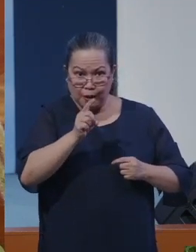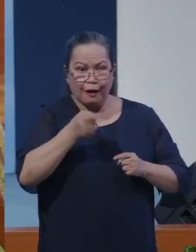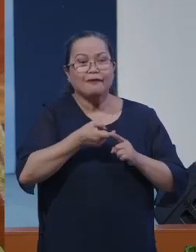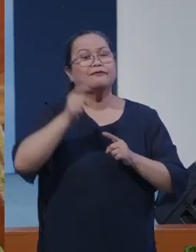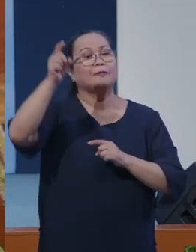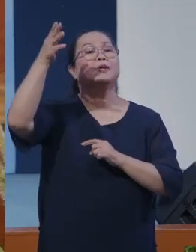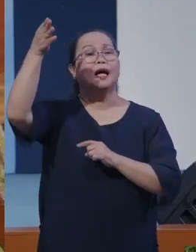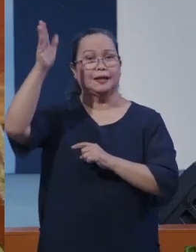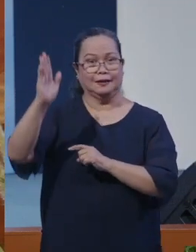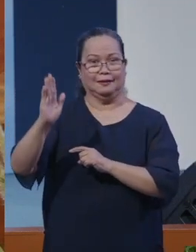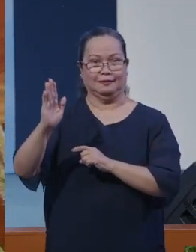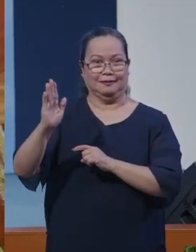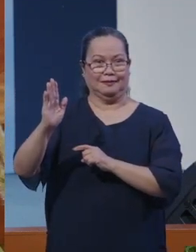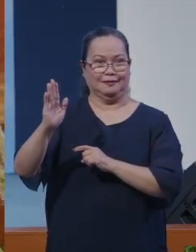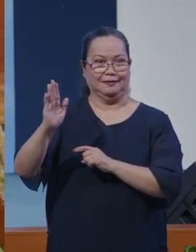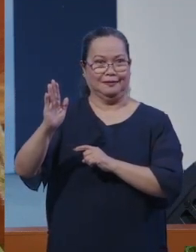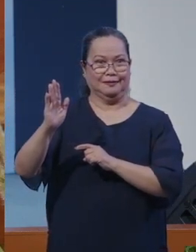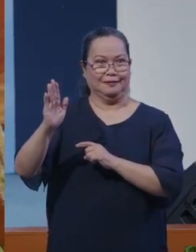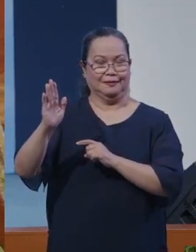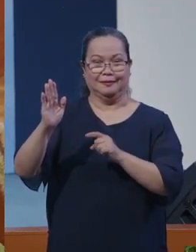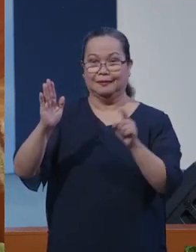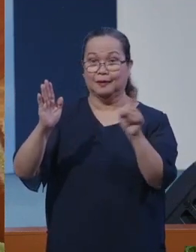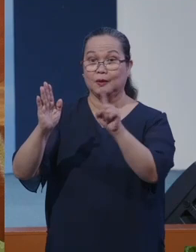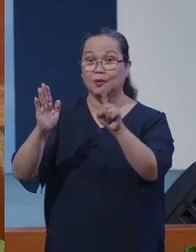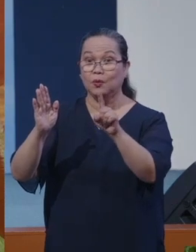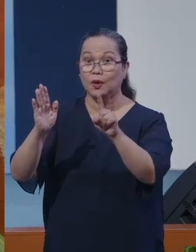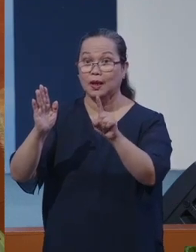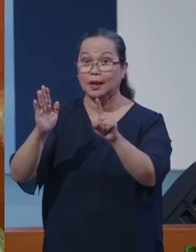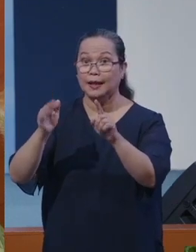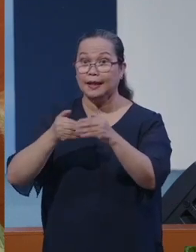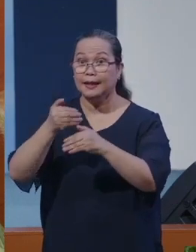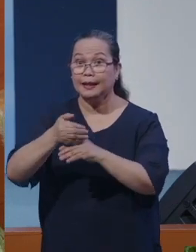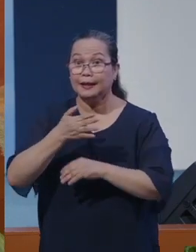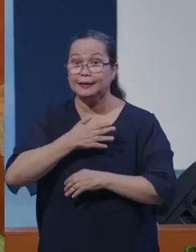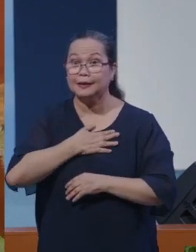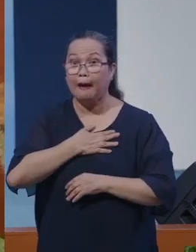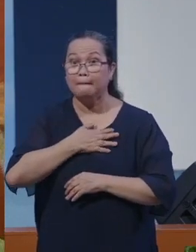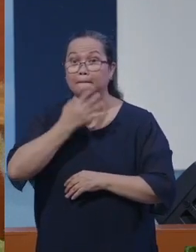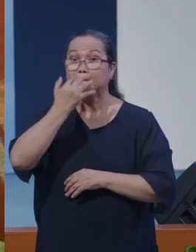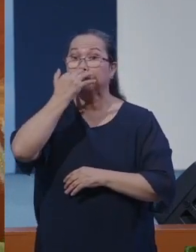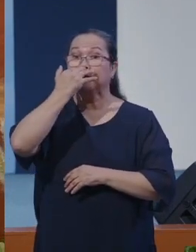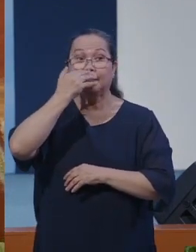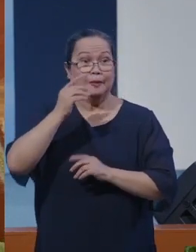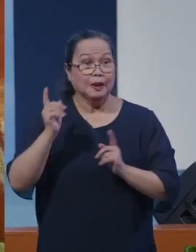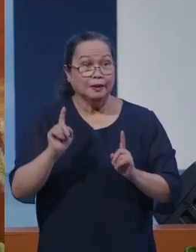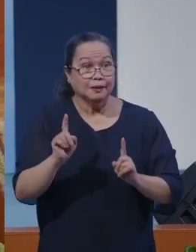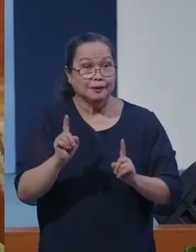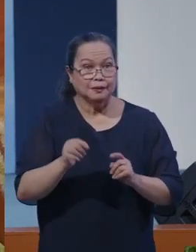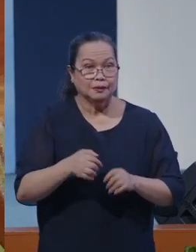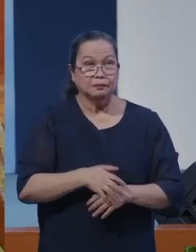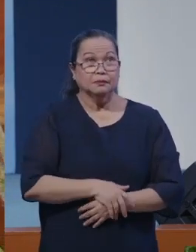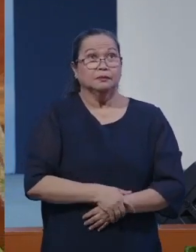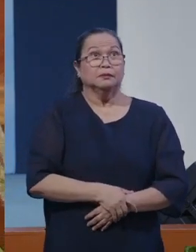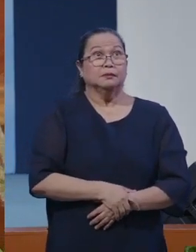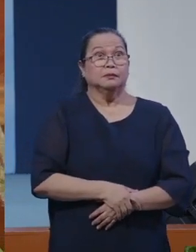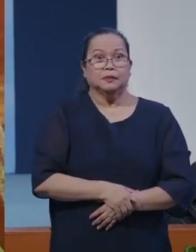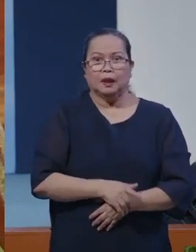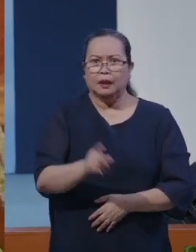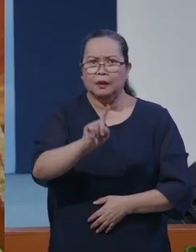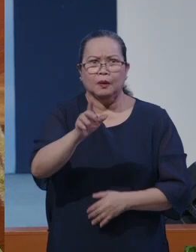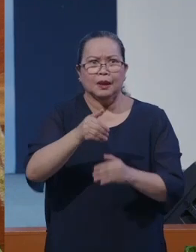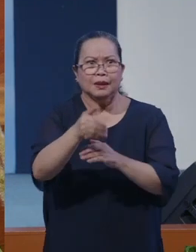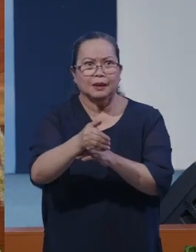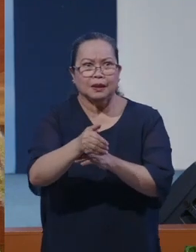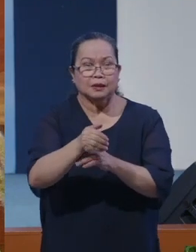Diyos. Saan ba nagmumula yung susunod na hininga natin? Pag hinga mong ganyan, pwedeng yan